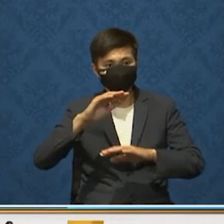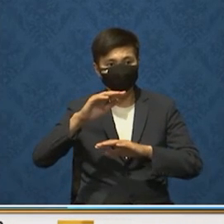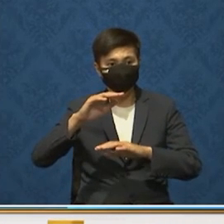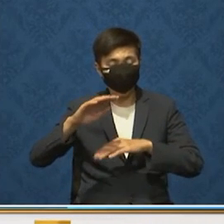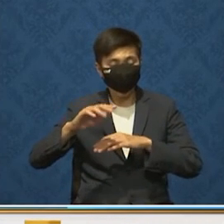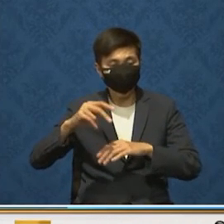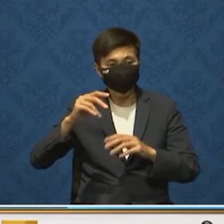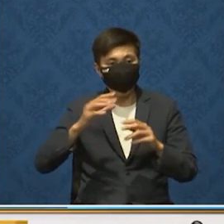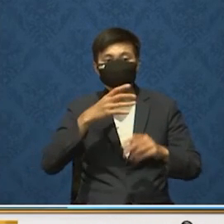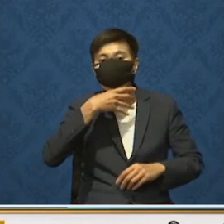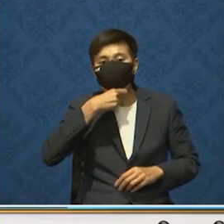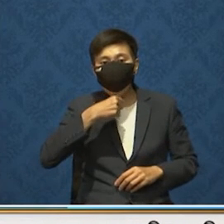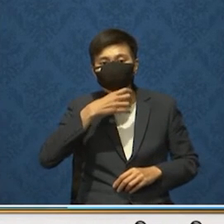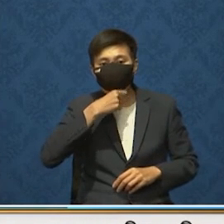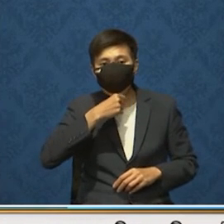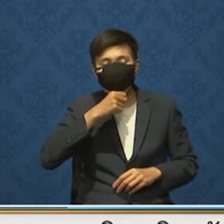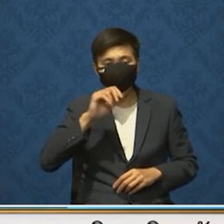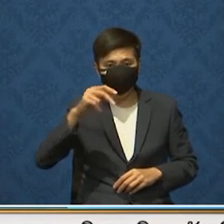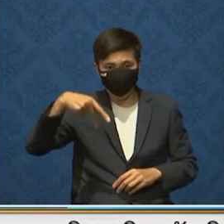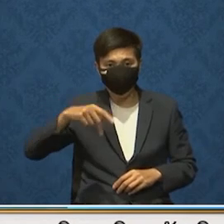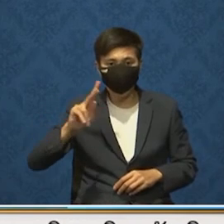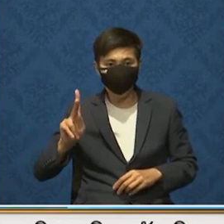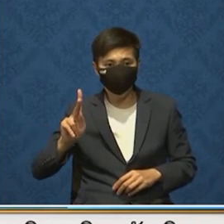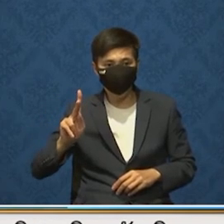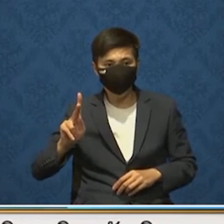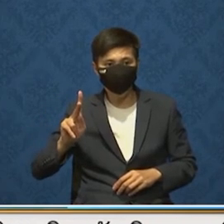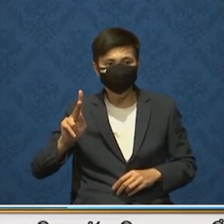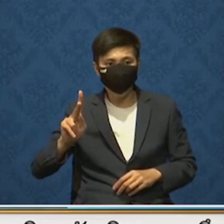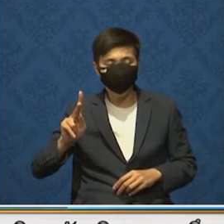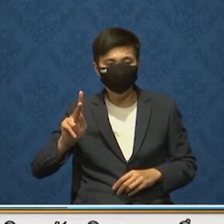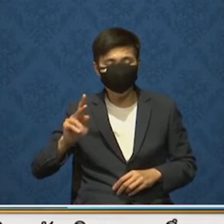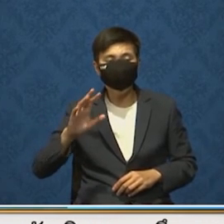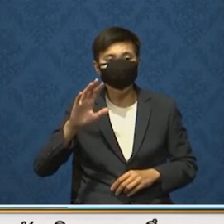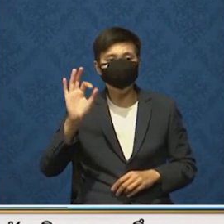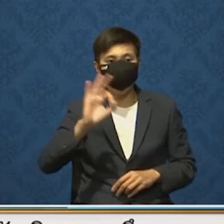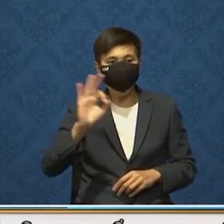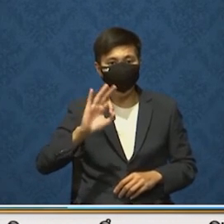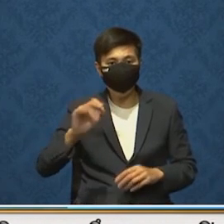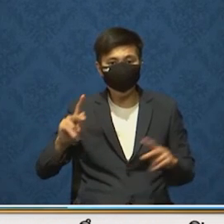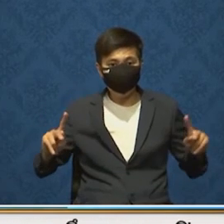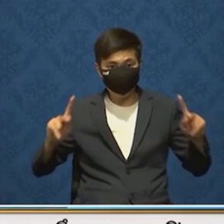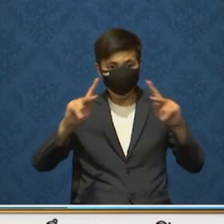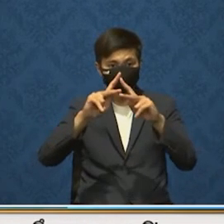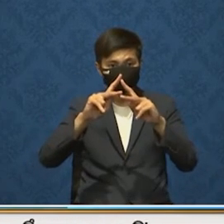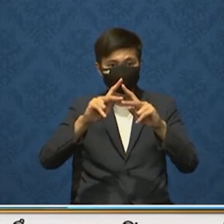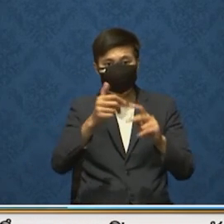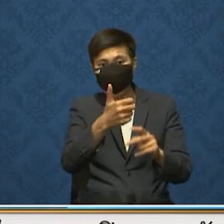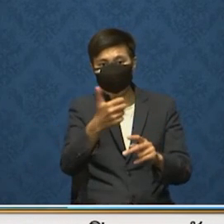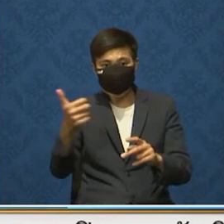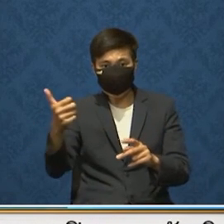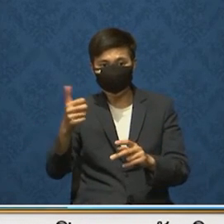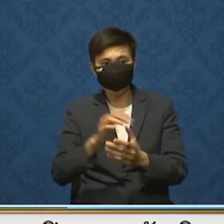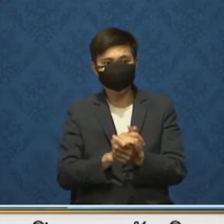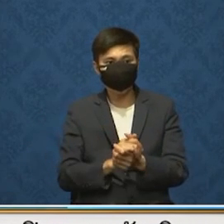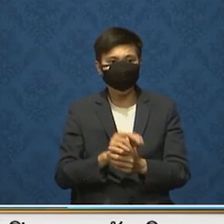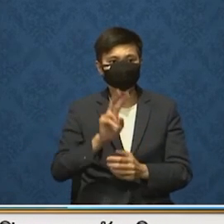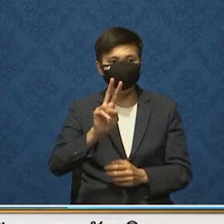คมใน 4 สมนะครับกระสวงอื่นๆกระสวงพัฒนาสังคมได้ 24,